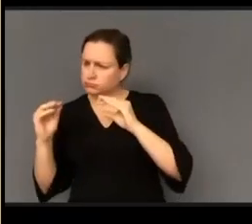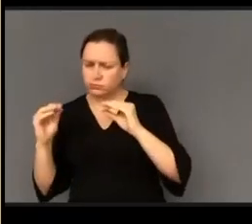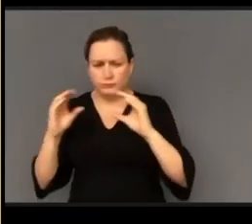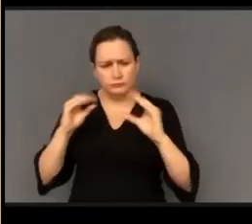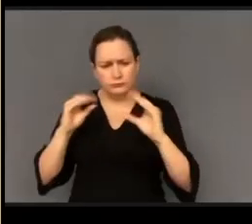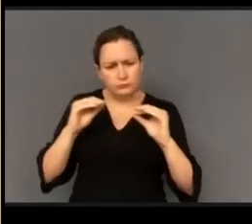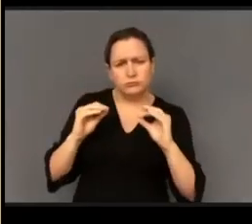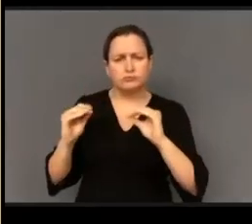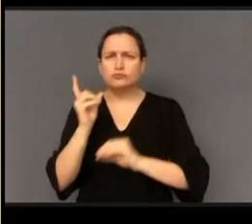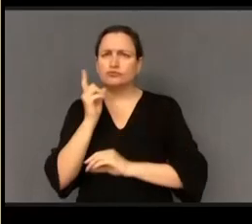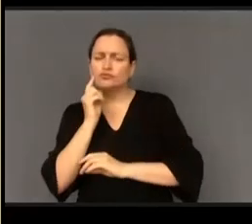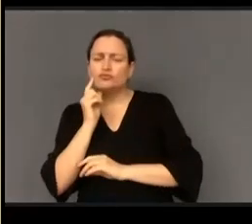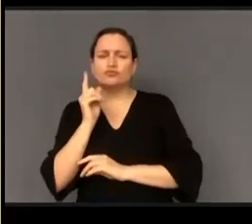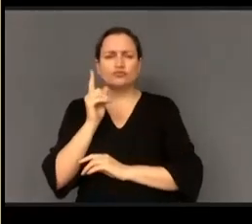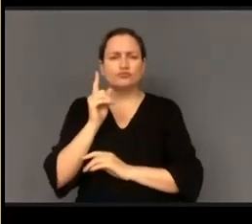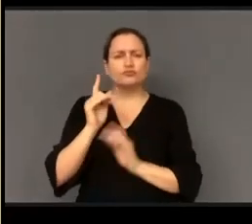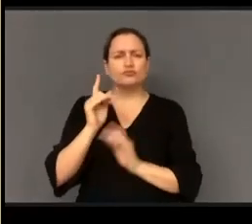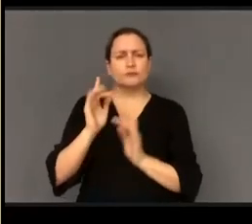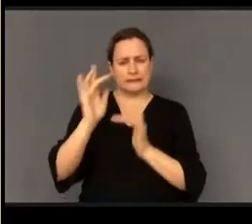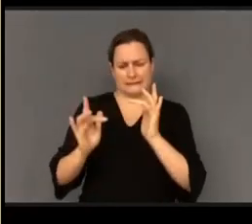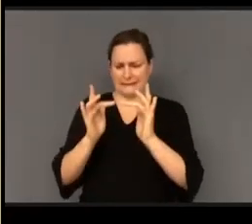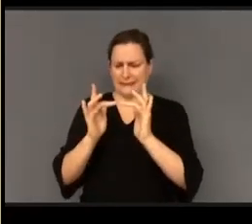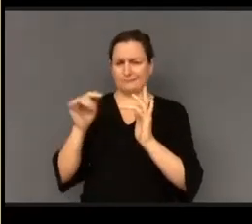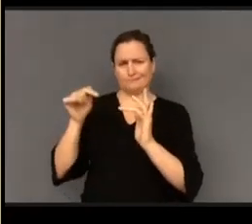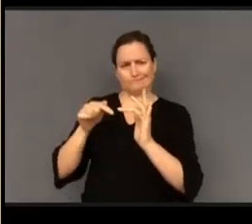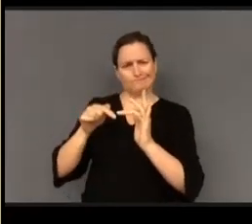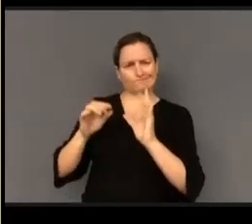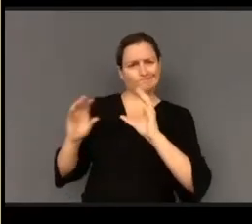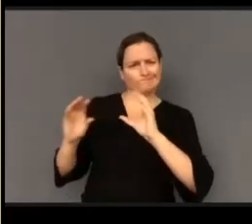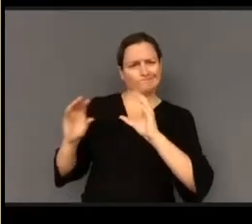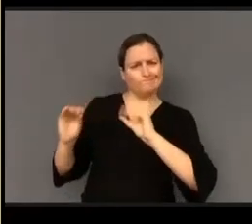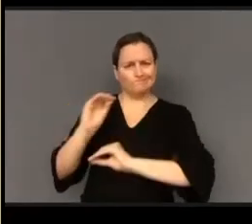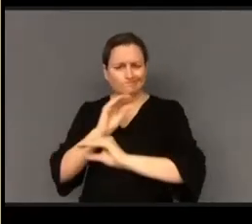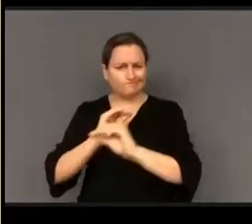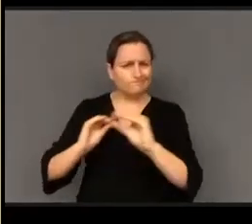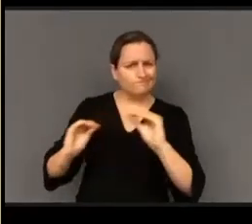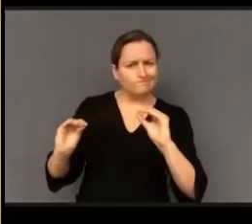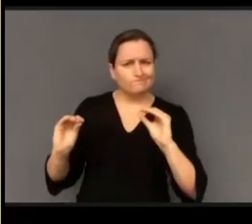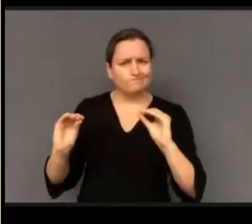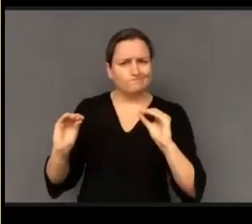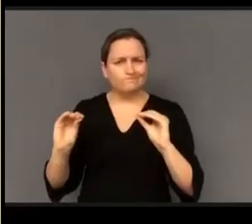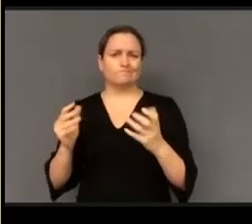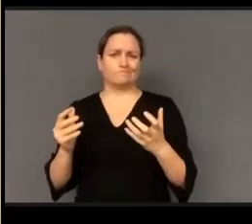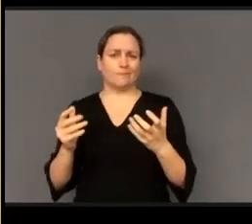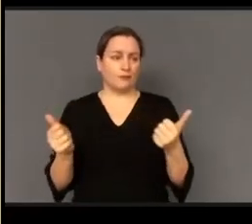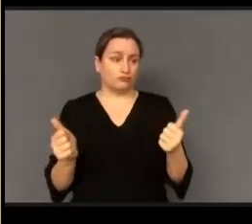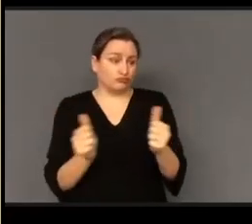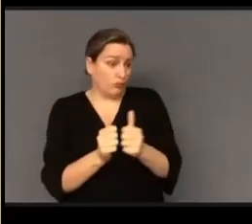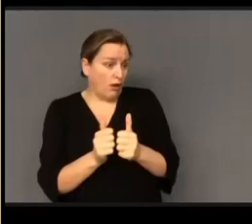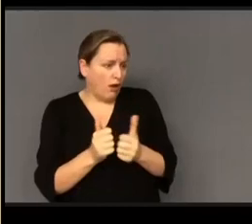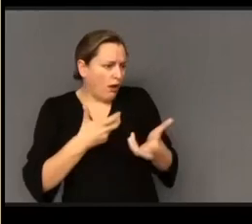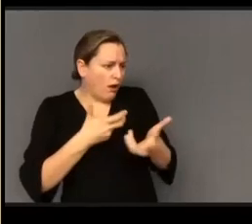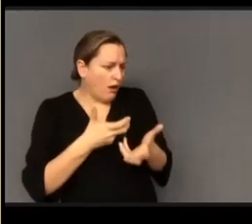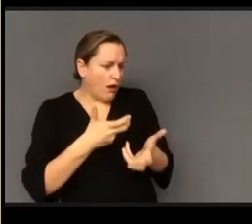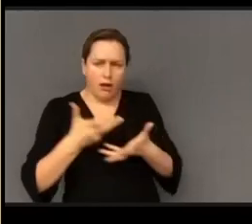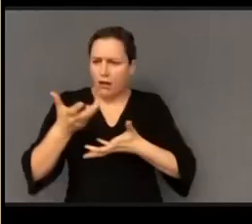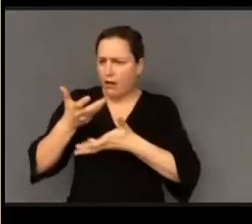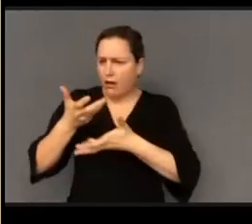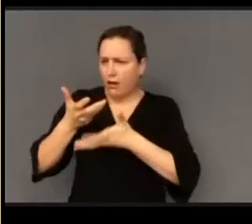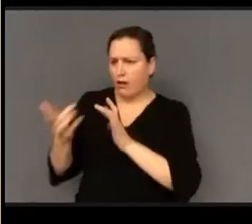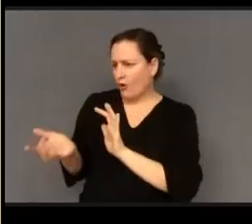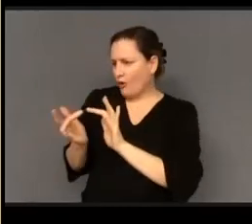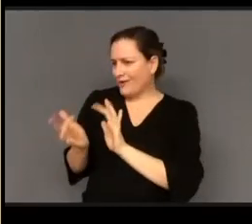qu'alors que vous mènerez des discussions animées sur l'avenir de l'Internet et que vous échangerez avec les